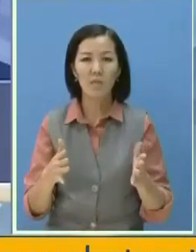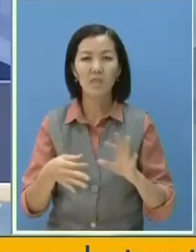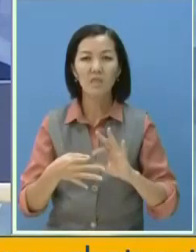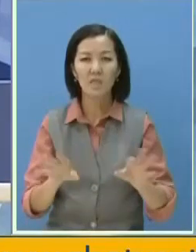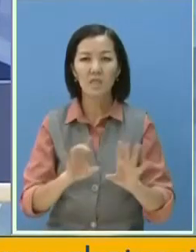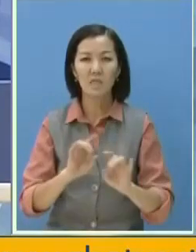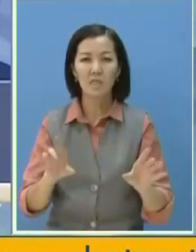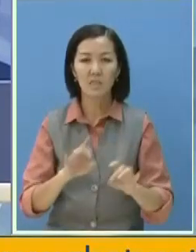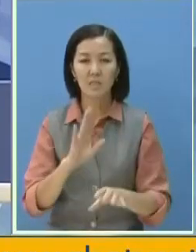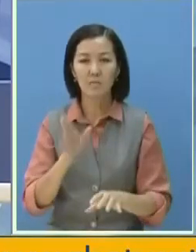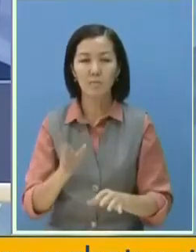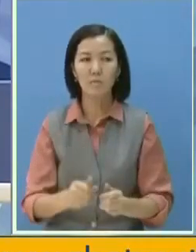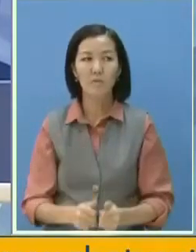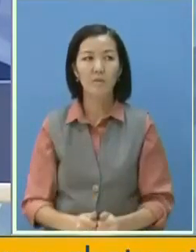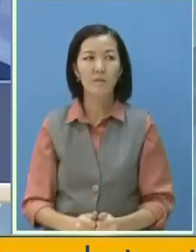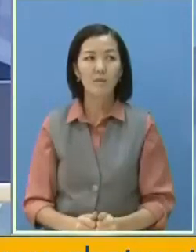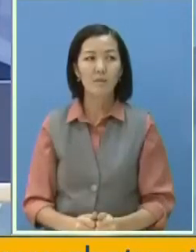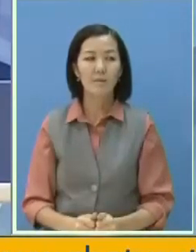это